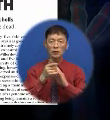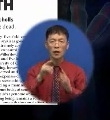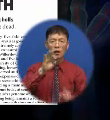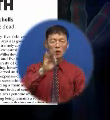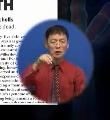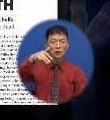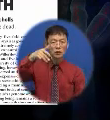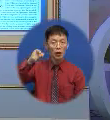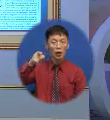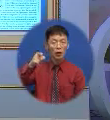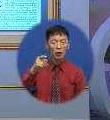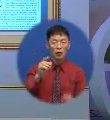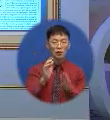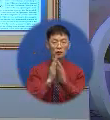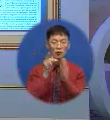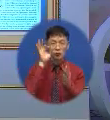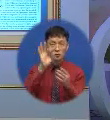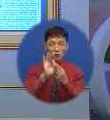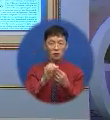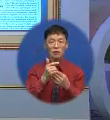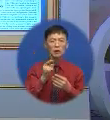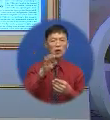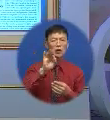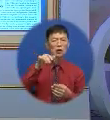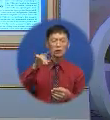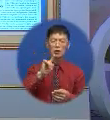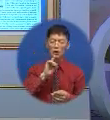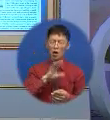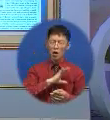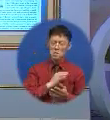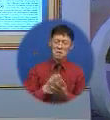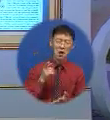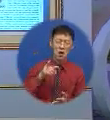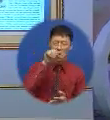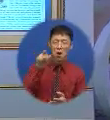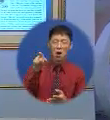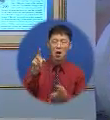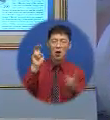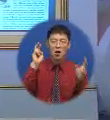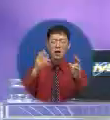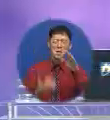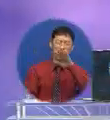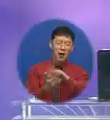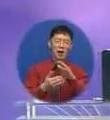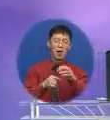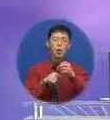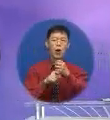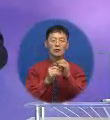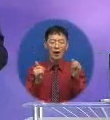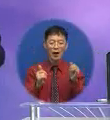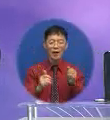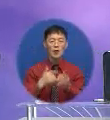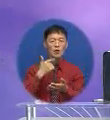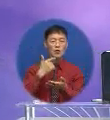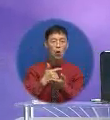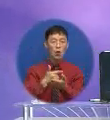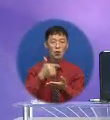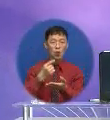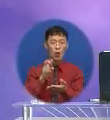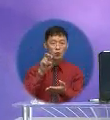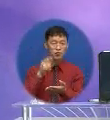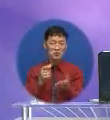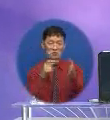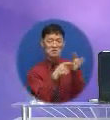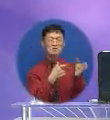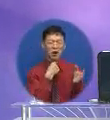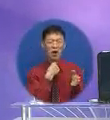잡지 여러분들 들어봤어요? 뭐 네이처 사이언스 그런 그 이름도 거룩한 네이처. 그 세계 최고 과학 기술자들이 논문 한 편 평생 내봤으면